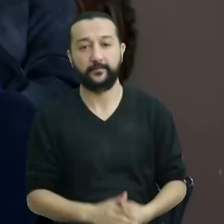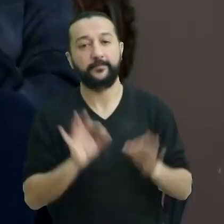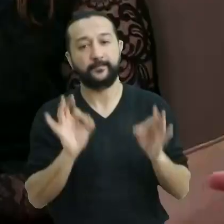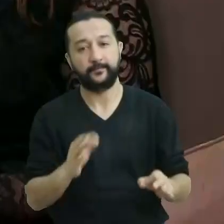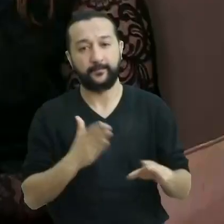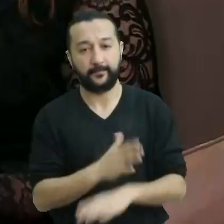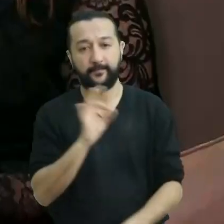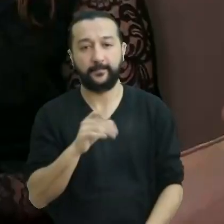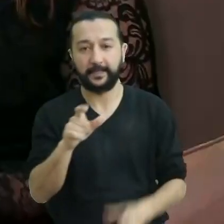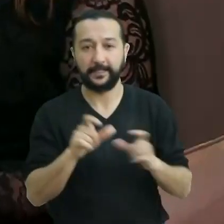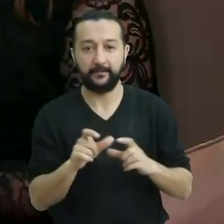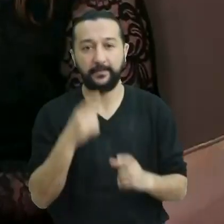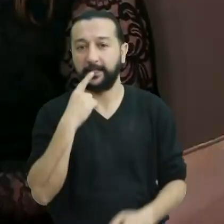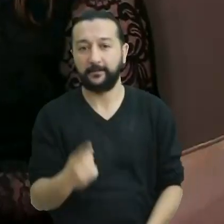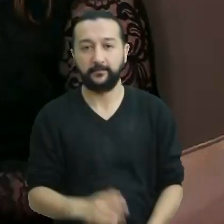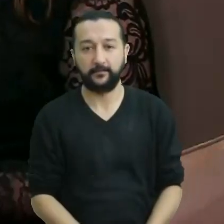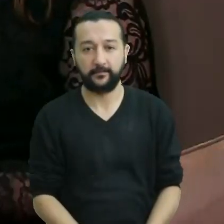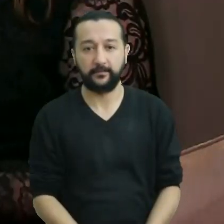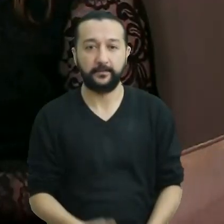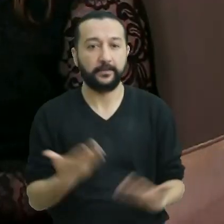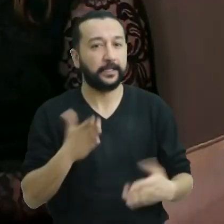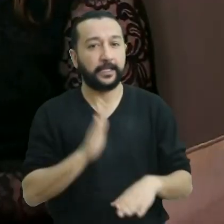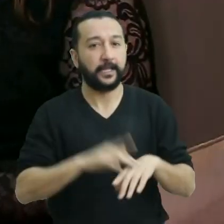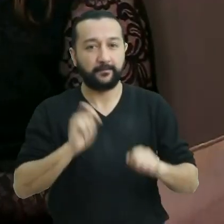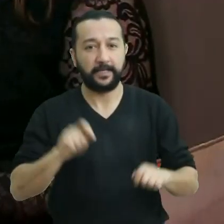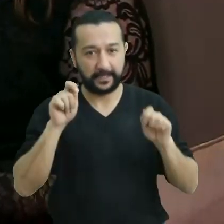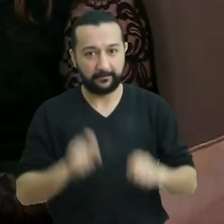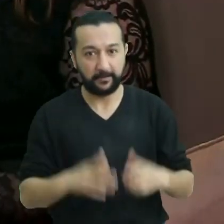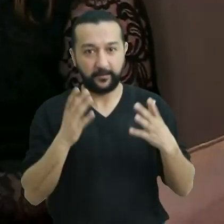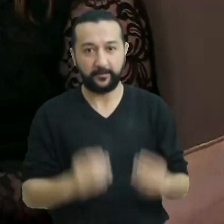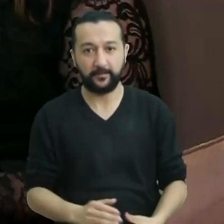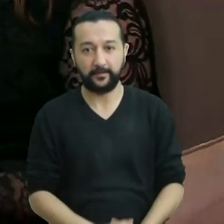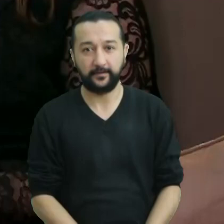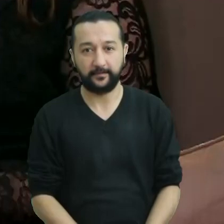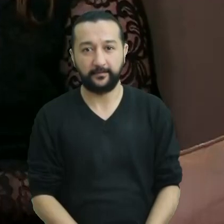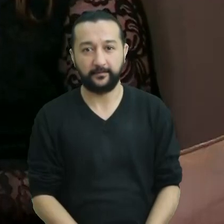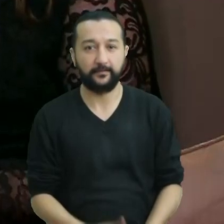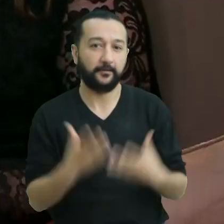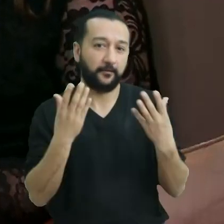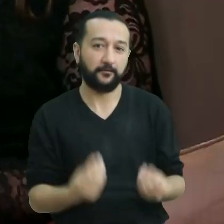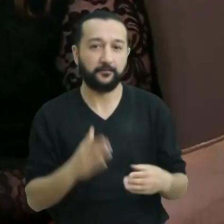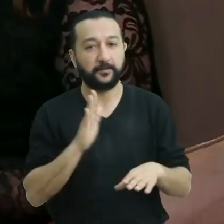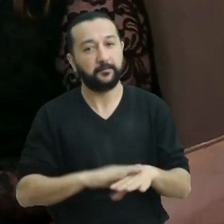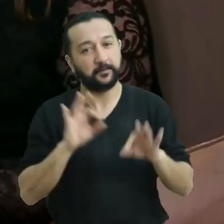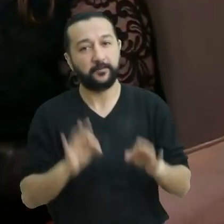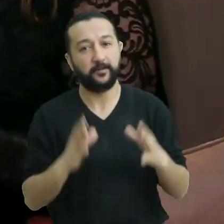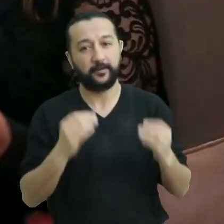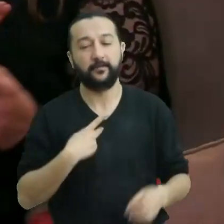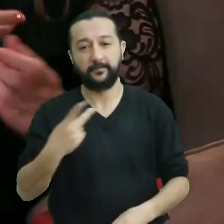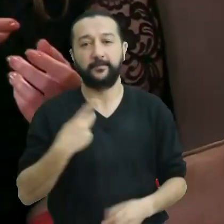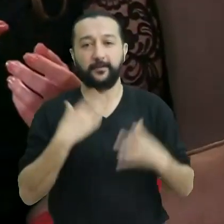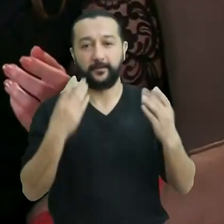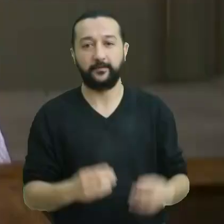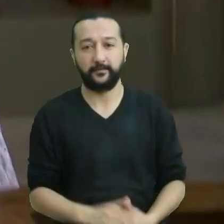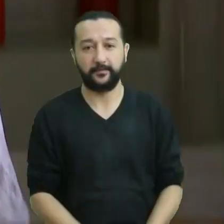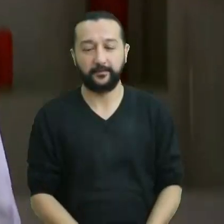Ha. Şefi kız ne dersin yapalım mı ya? Peki Fatih. Biricik o zaman